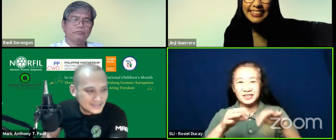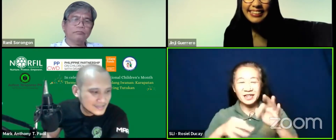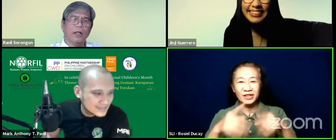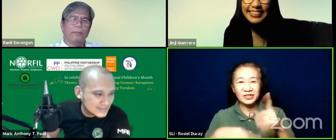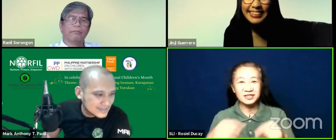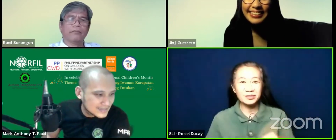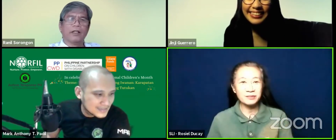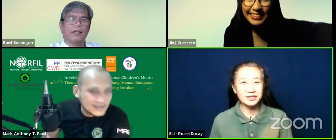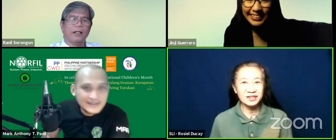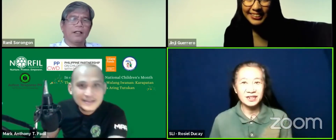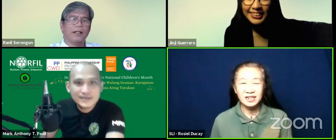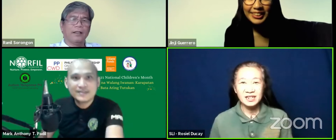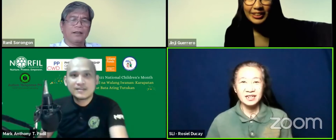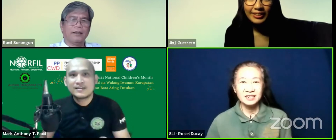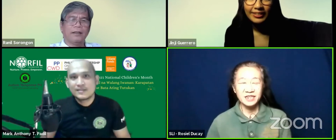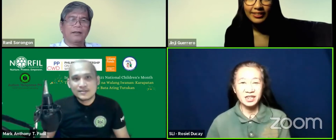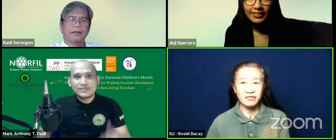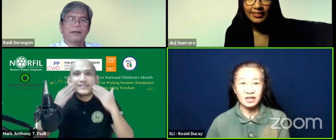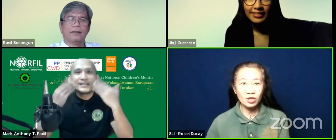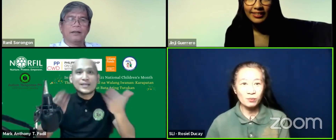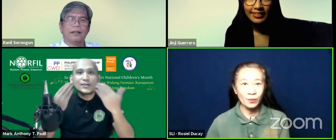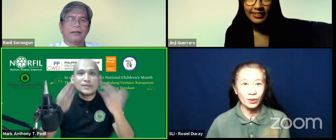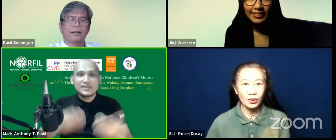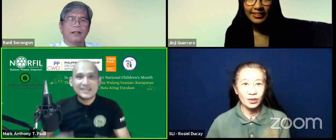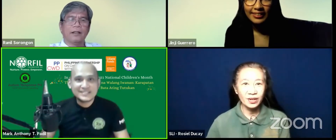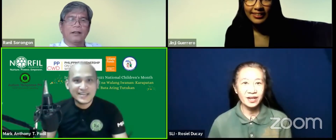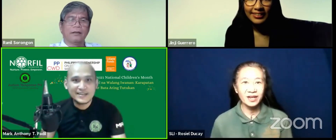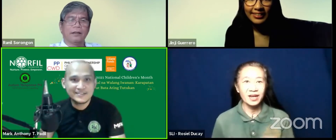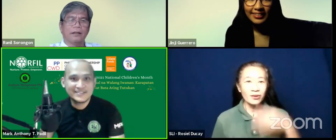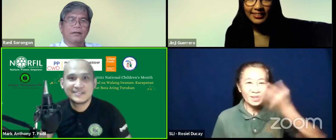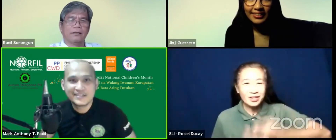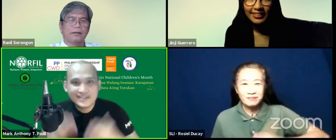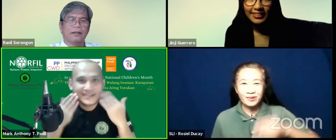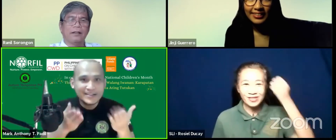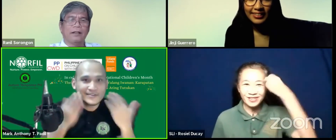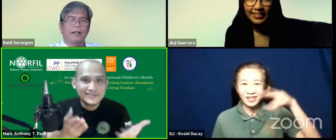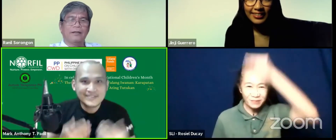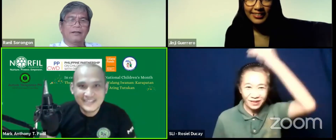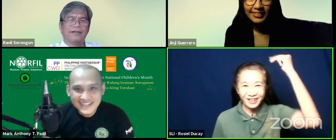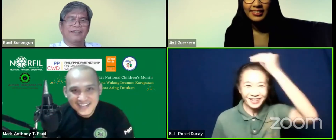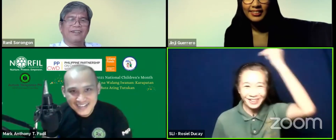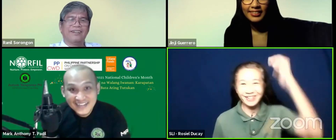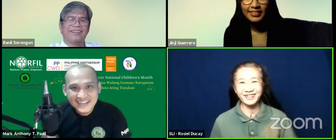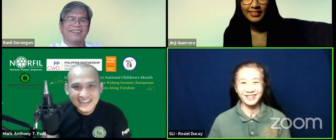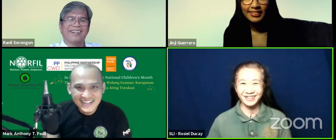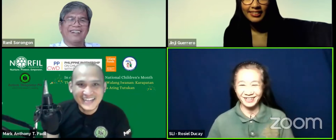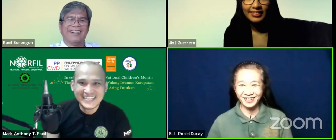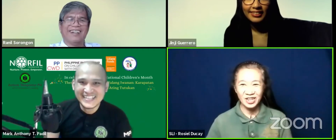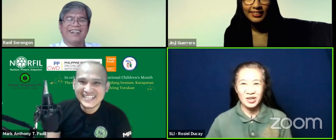Palit lang po ng sign language interpreter. Genevieve Facto Thank you, po. Ma'am Aisel. Welcome po, Sir Mark.